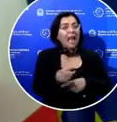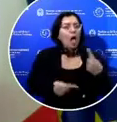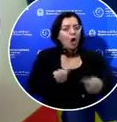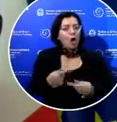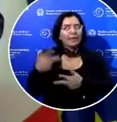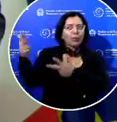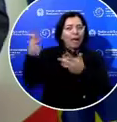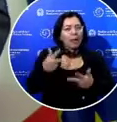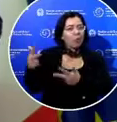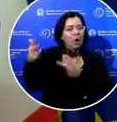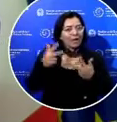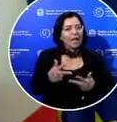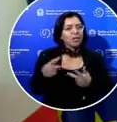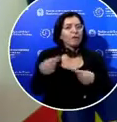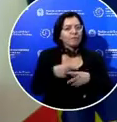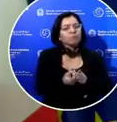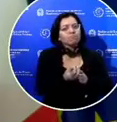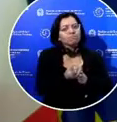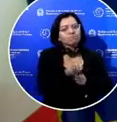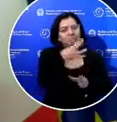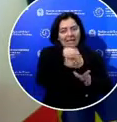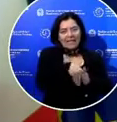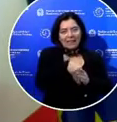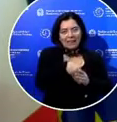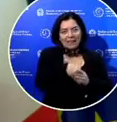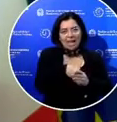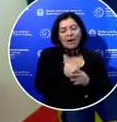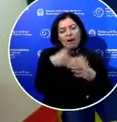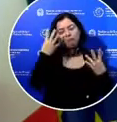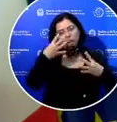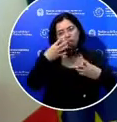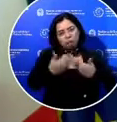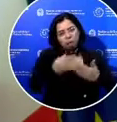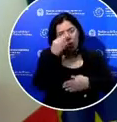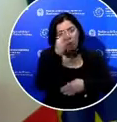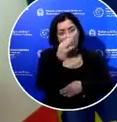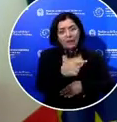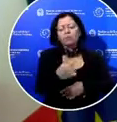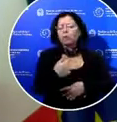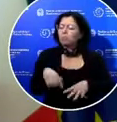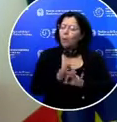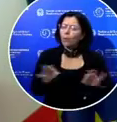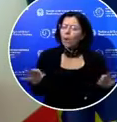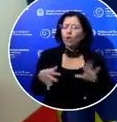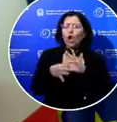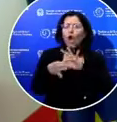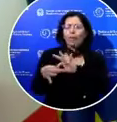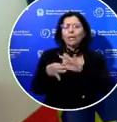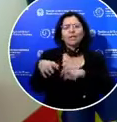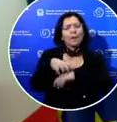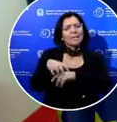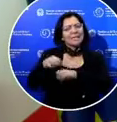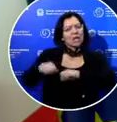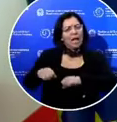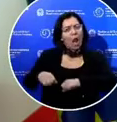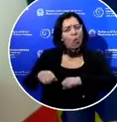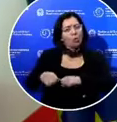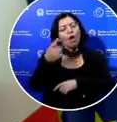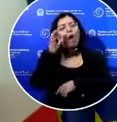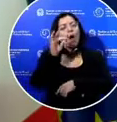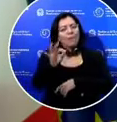possa a ragionare su come implementare la produzione interna. Siamo disponibili a collaborare con il Ministero della Salute per ulteriore potenziamento